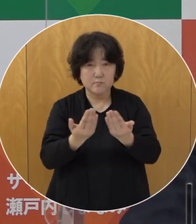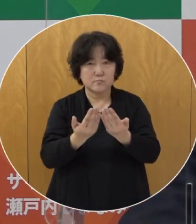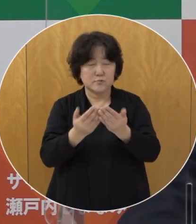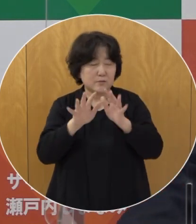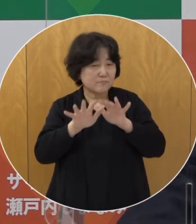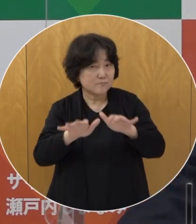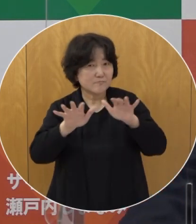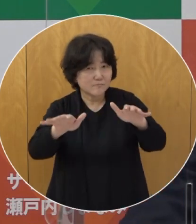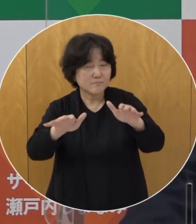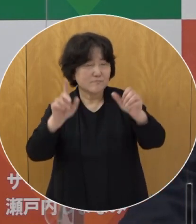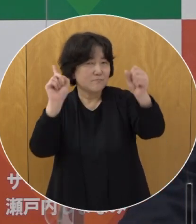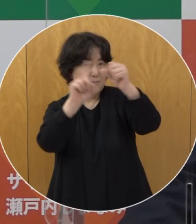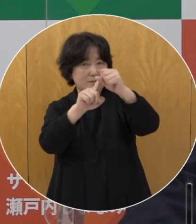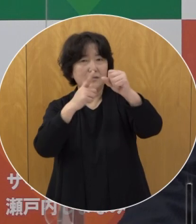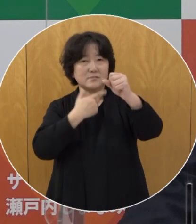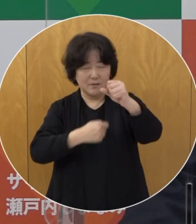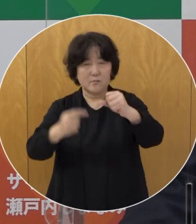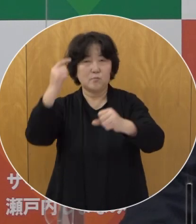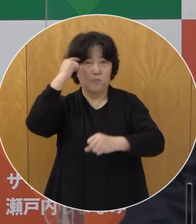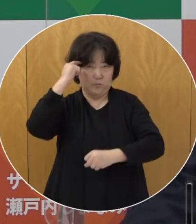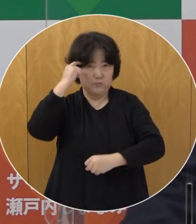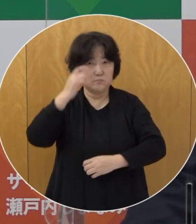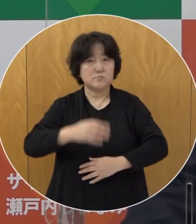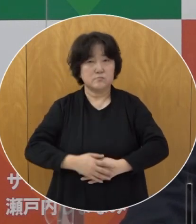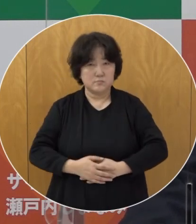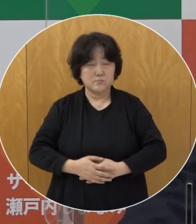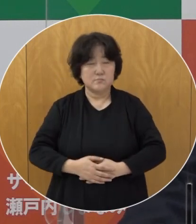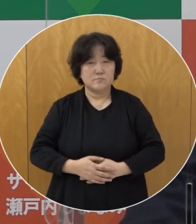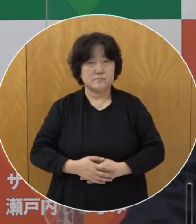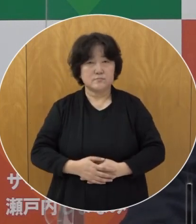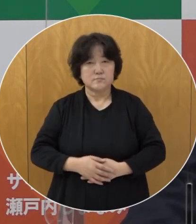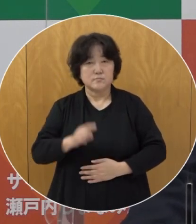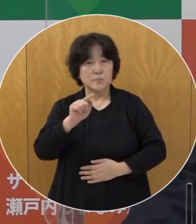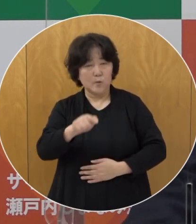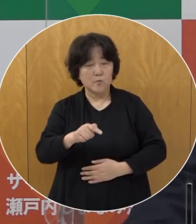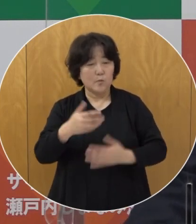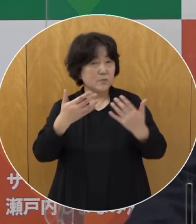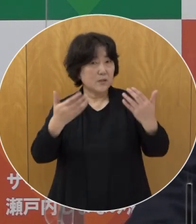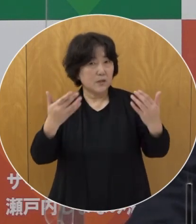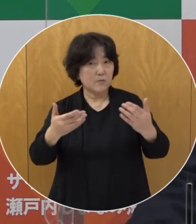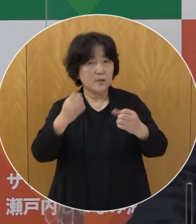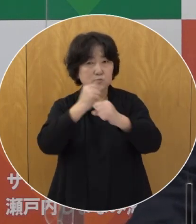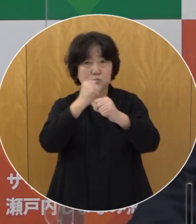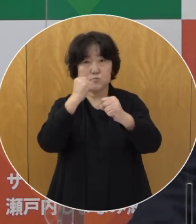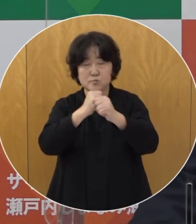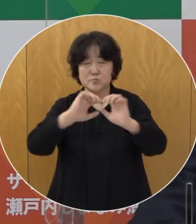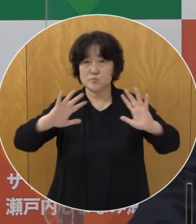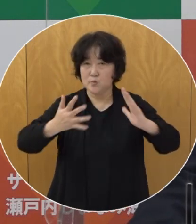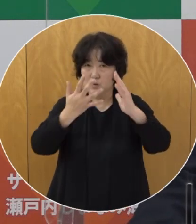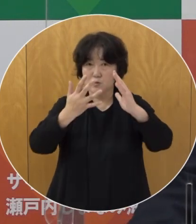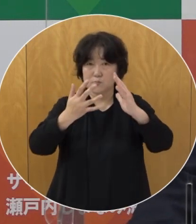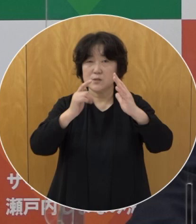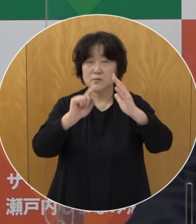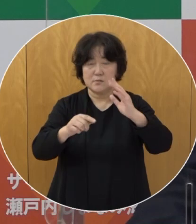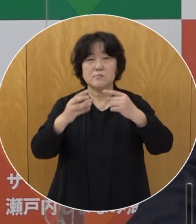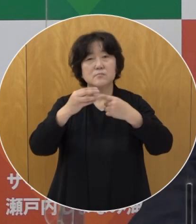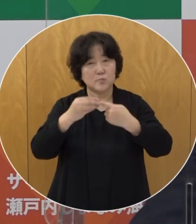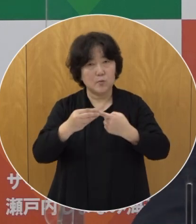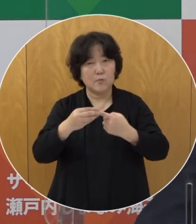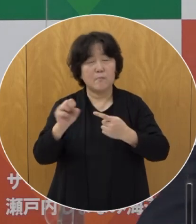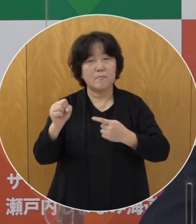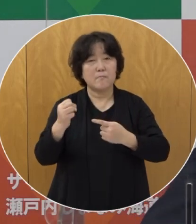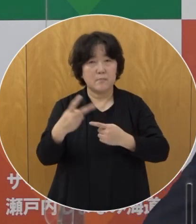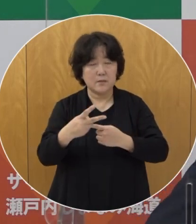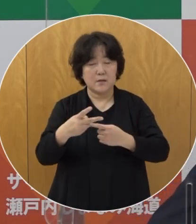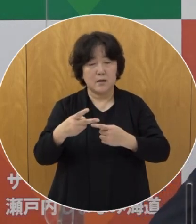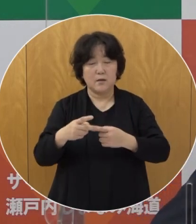及させていくことを目指したいと考えてございます。こうしたにぎわい創出に取り組んだ一方で、本市にお